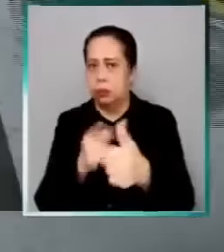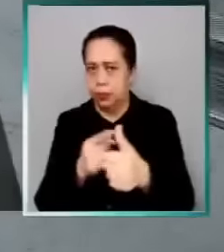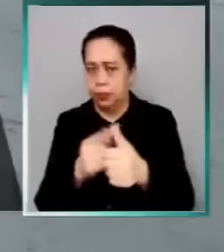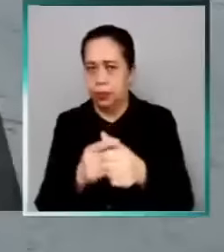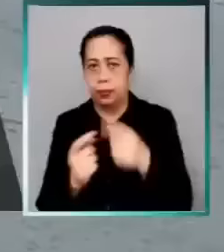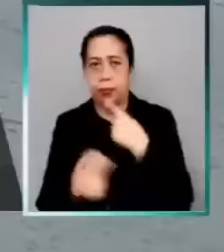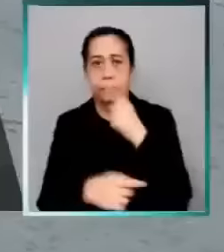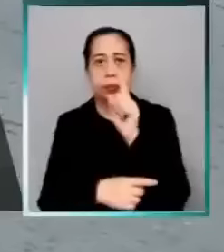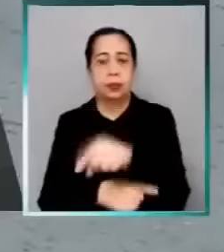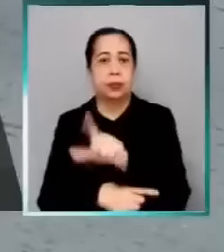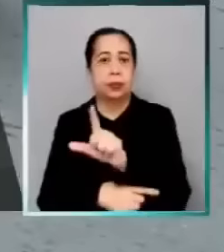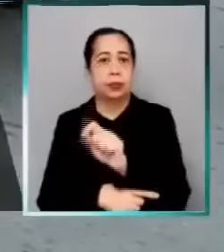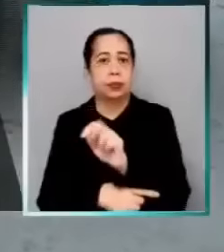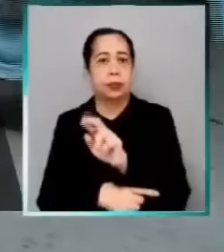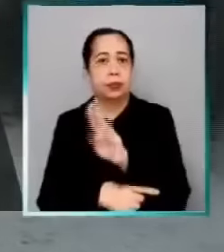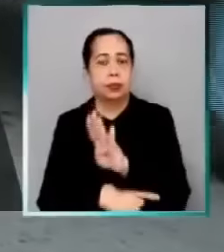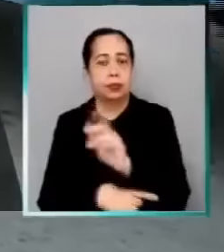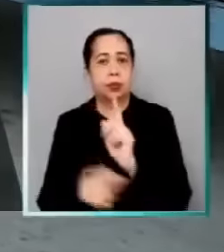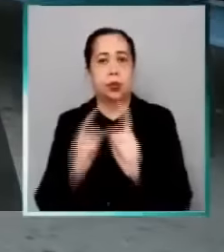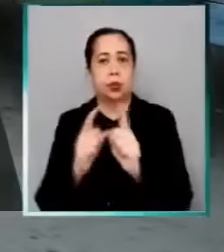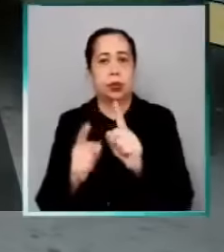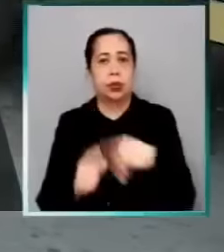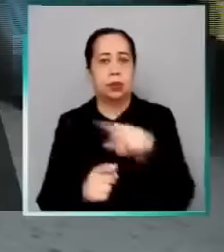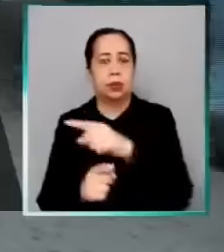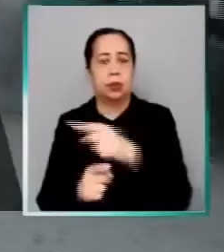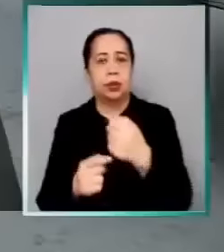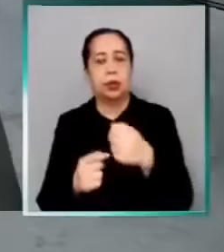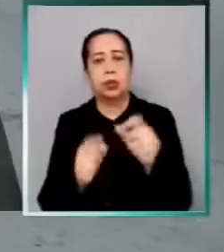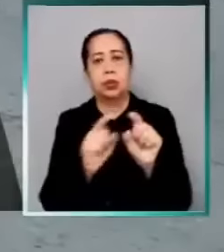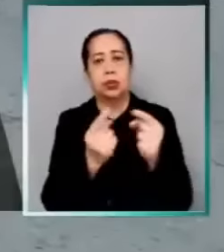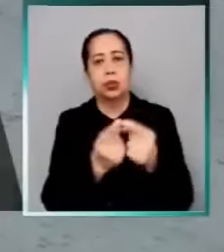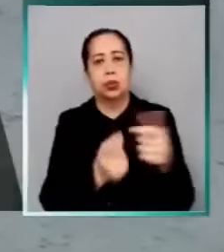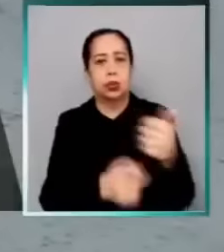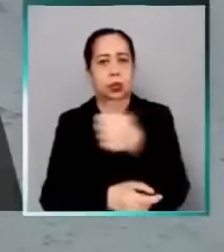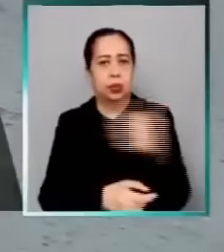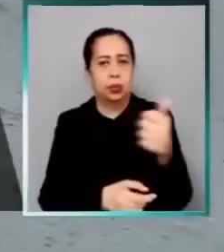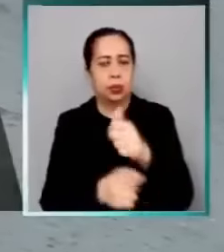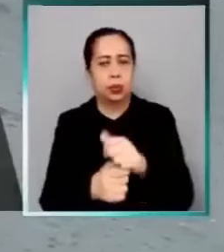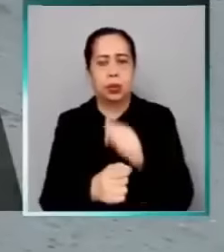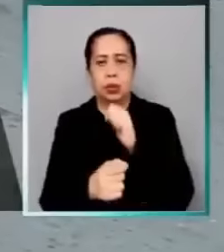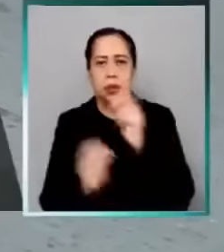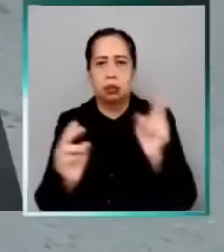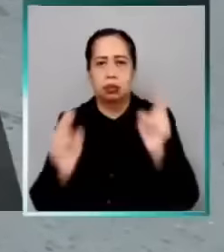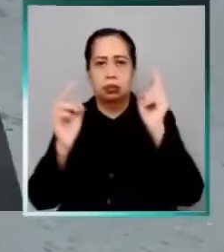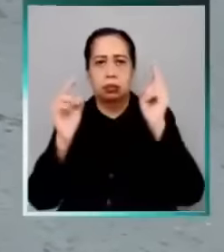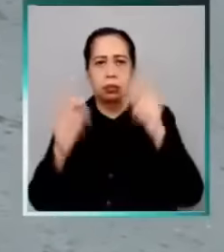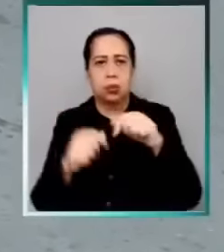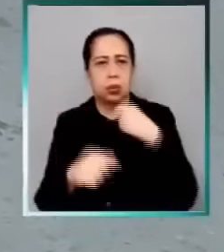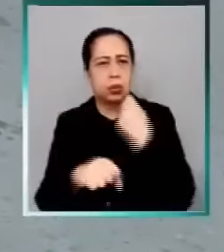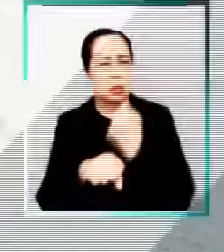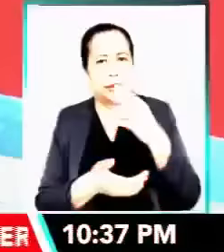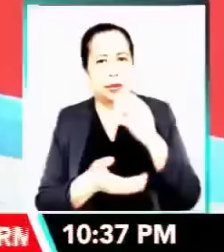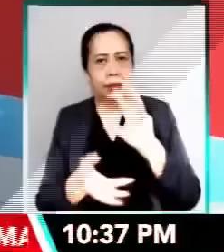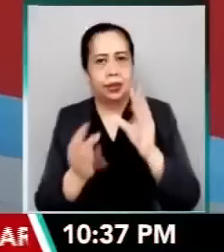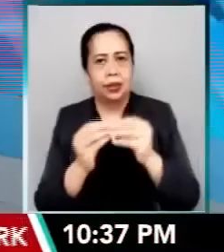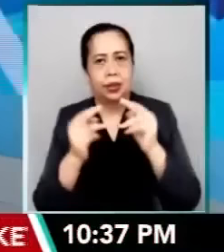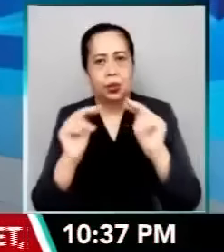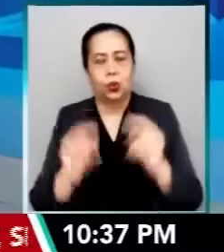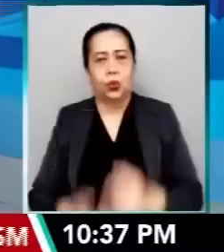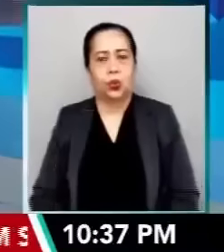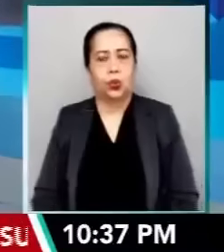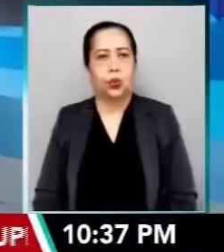ang LTFRB na kausapin ng mga transport group. Hindi rin daw mamadaliin ang mga nahihirapang mag-modernize. Hindi